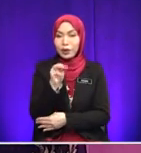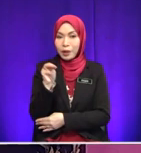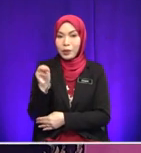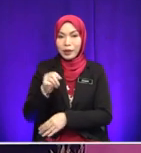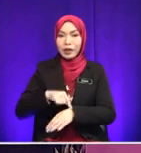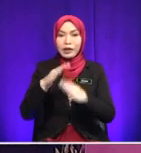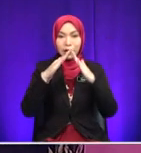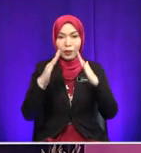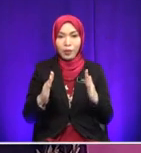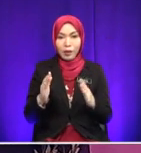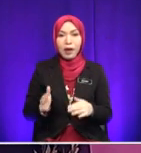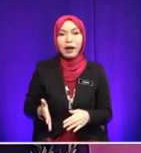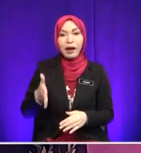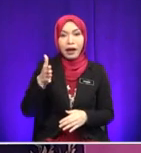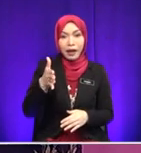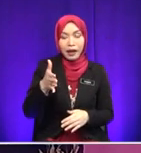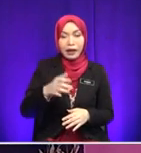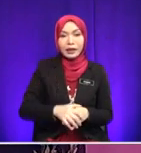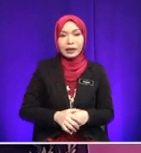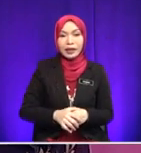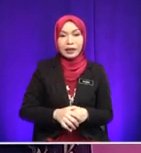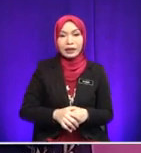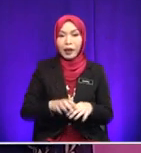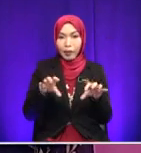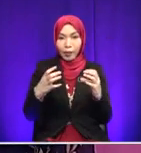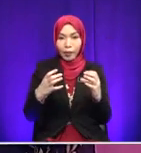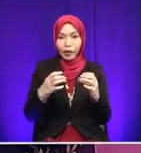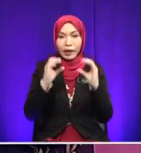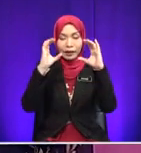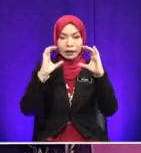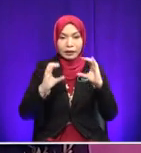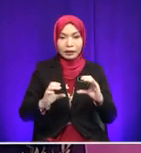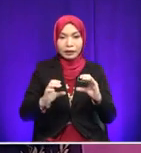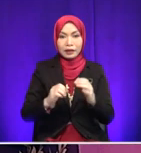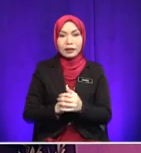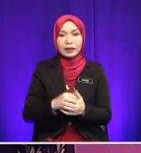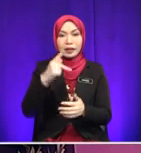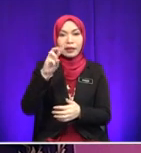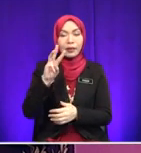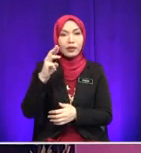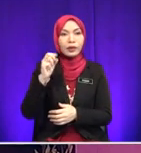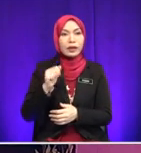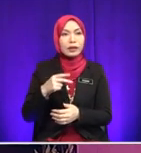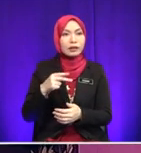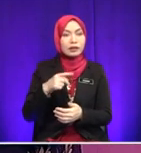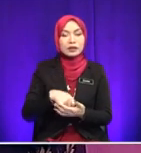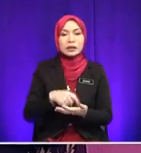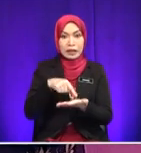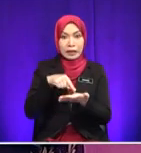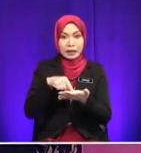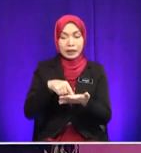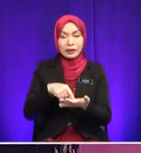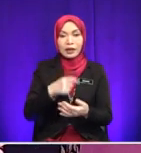akan mengaplikasikan teknik bacaan KWLH bagi memperoleh maklumat tentang Kementerian Luar